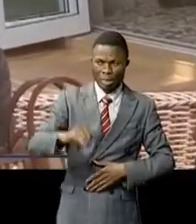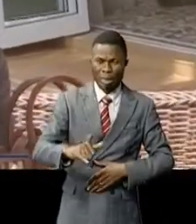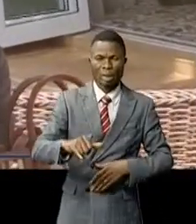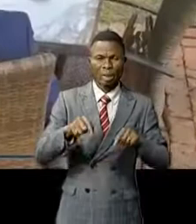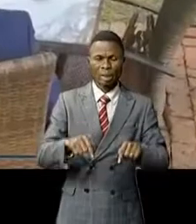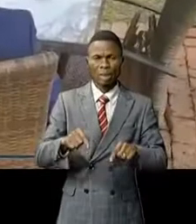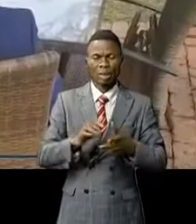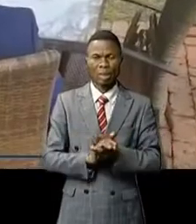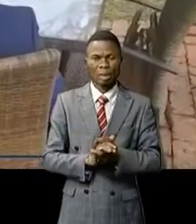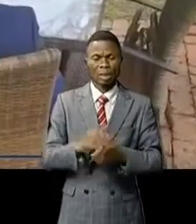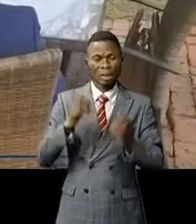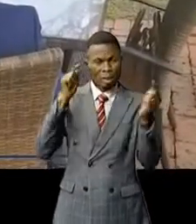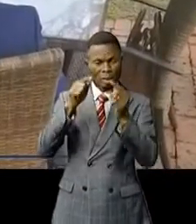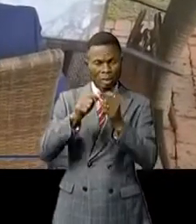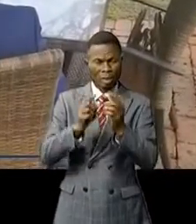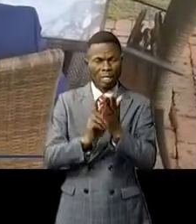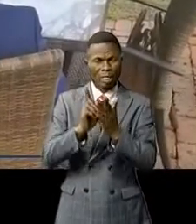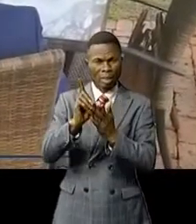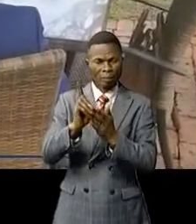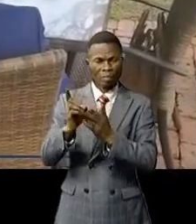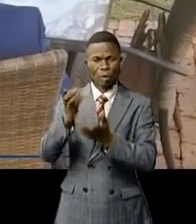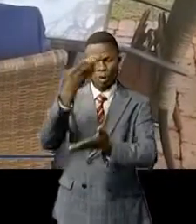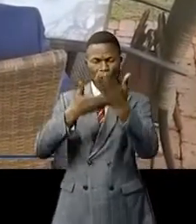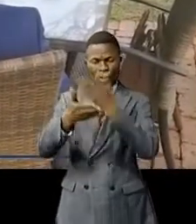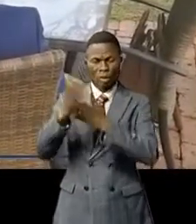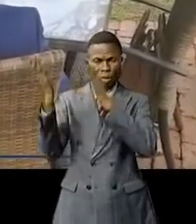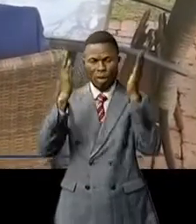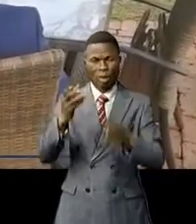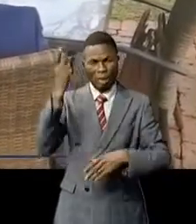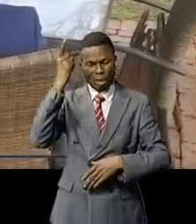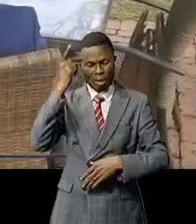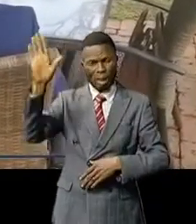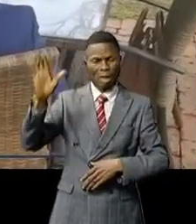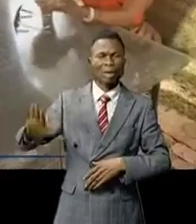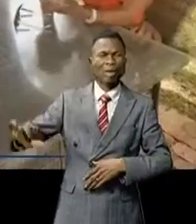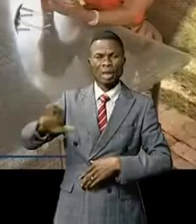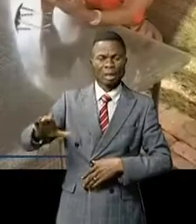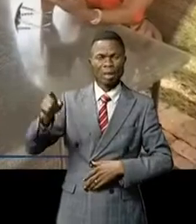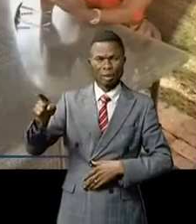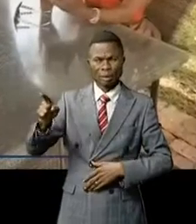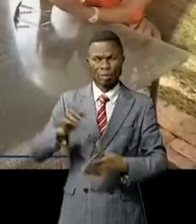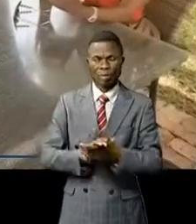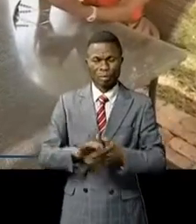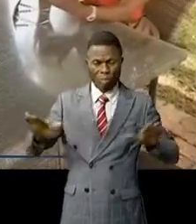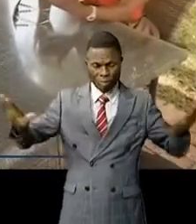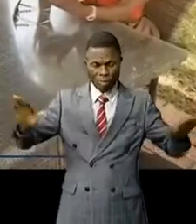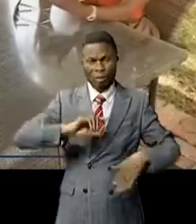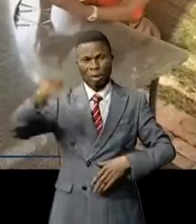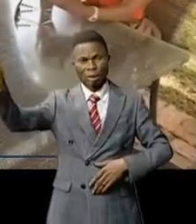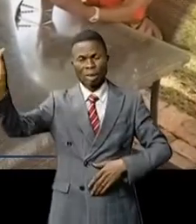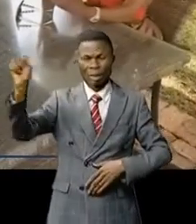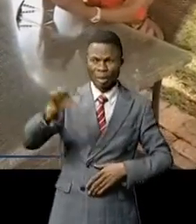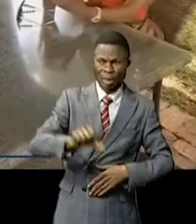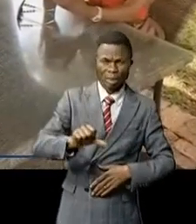cours. Et ce, dans le but d'accroître les échanges commerciaux entre Kinshasa et Harare. La ligne aérienne Kinshasa-Harare